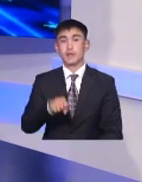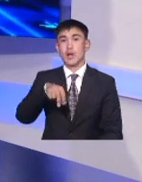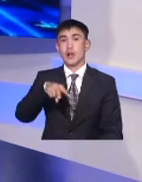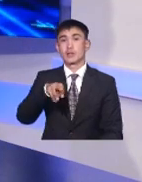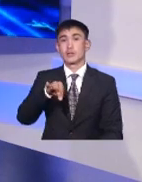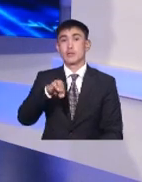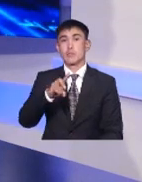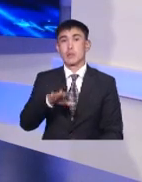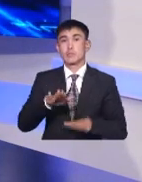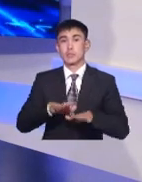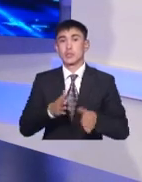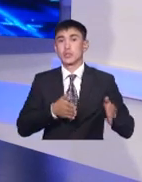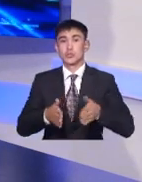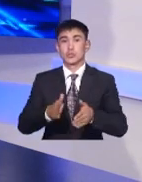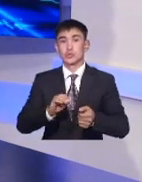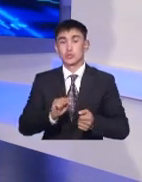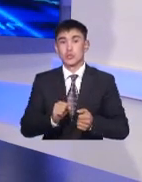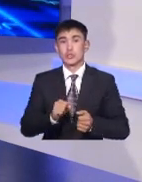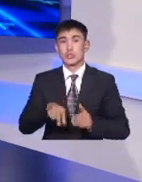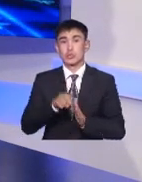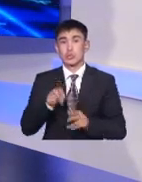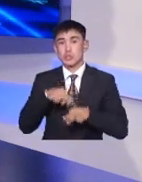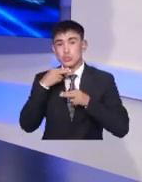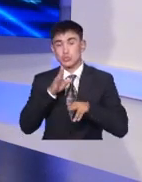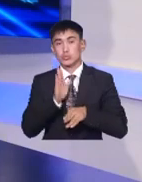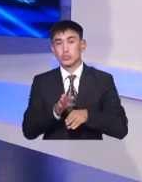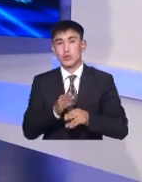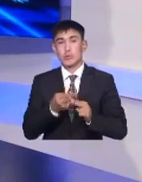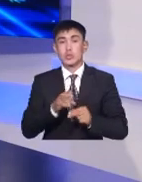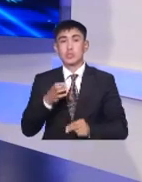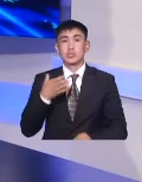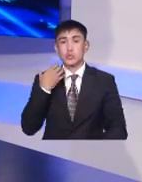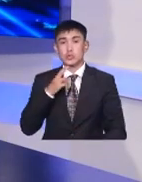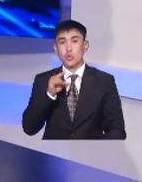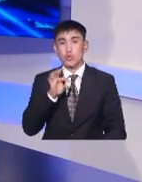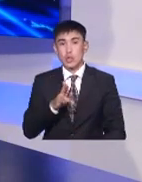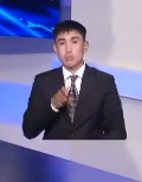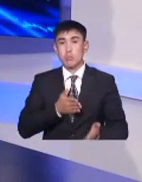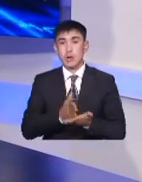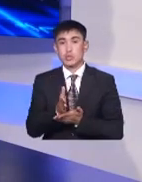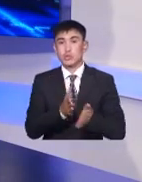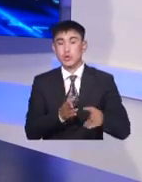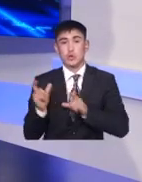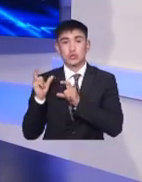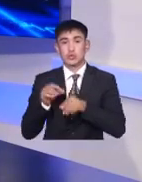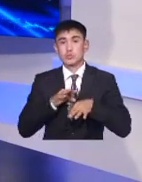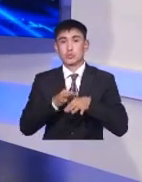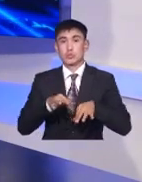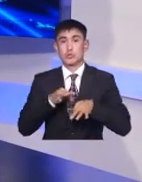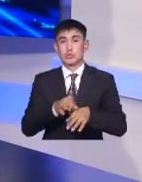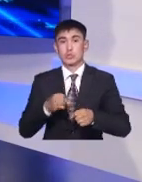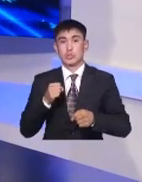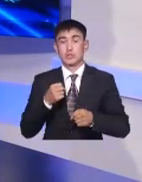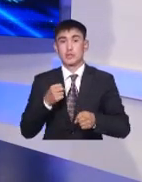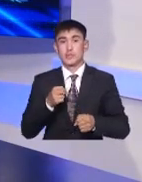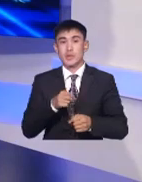Алтын емелі асуындағы тас жол сенат депутаттарының назарында. Айтуларынша Сарыөзек Көктал бағытында жүк тасымалдайтын көліктердің